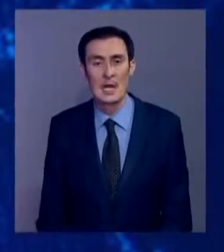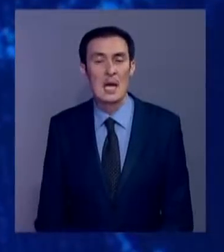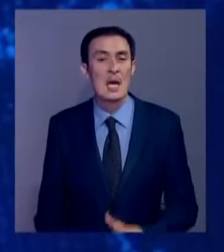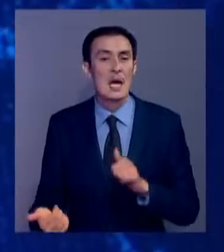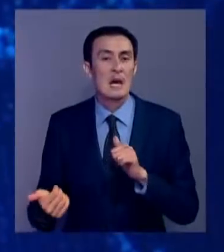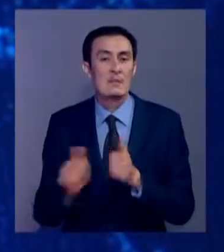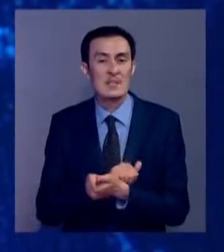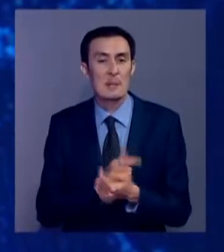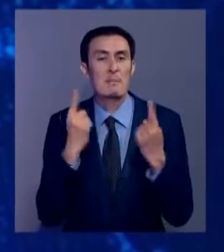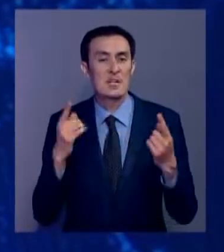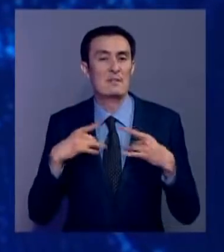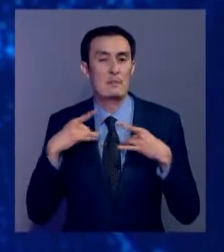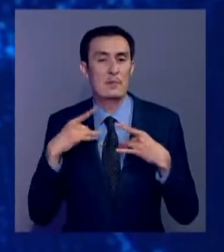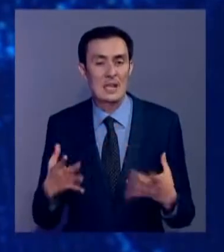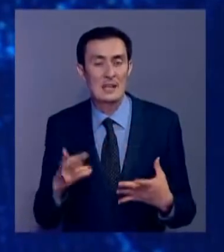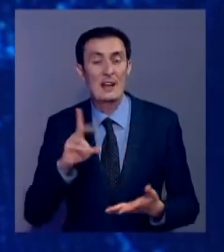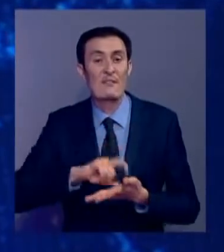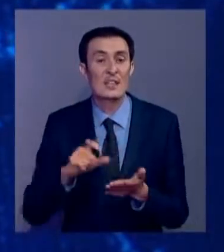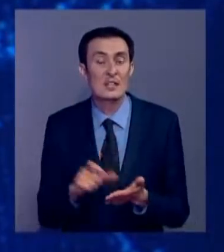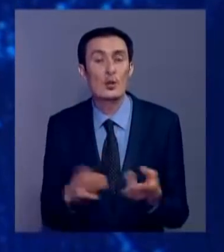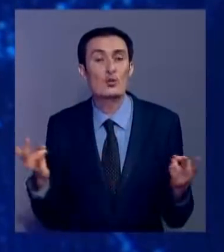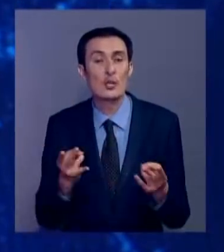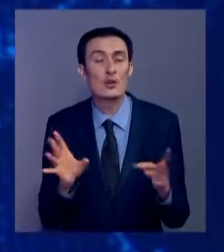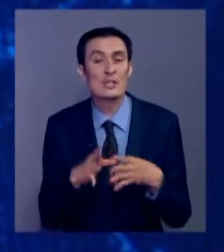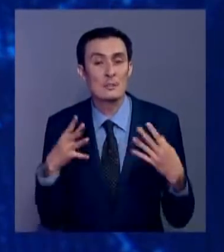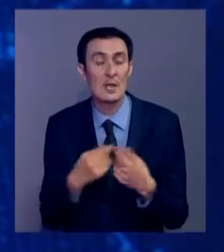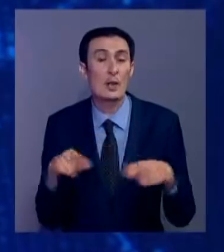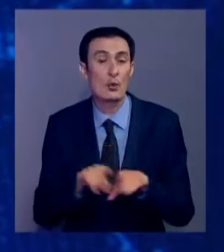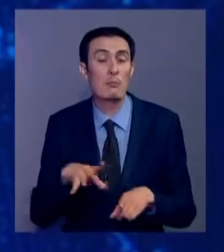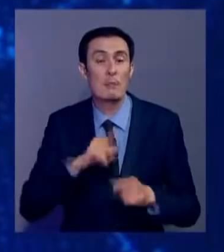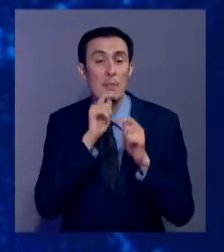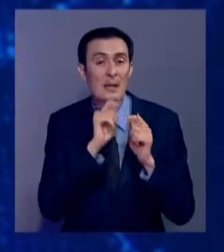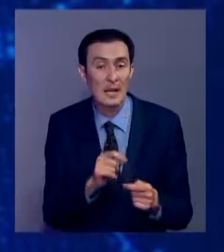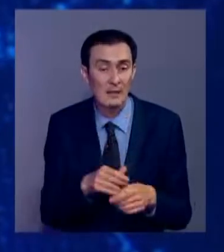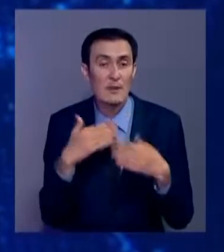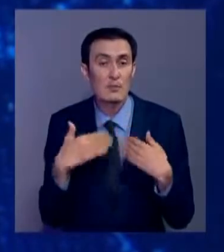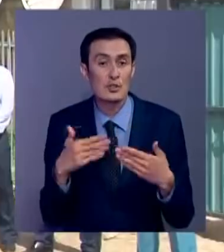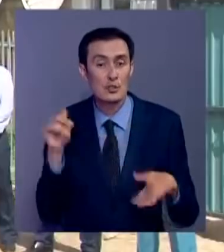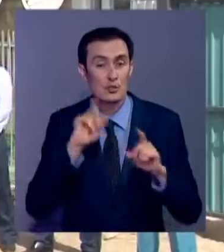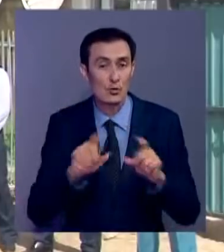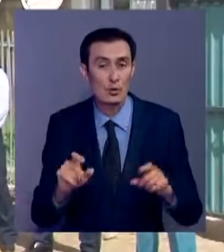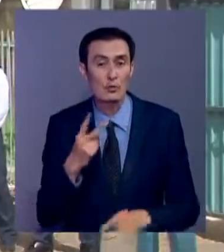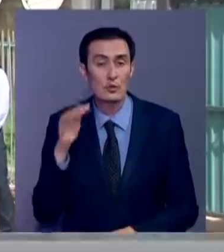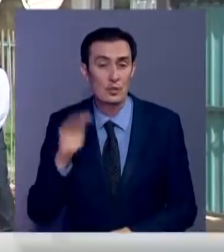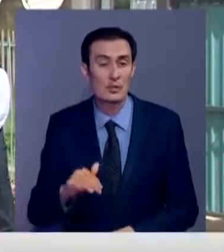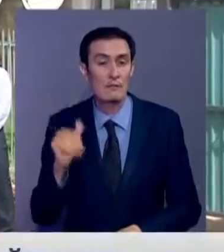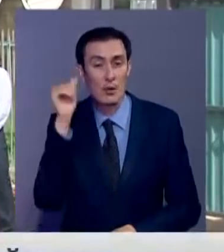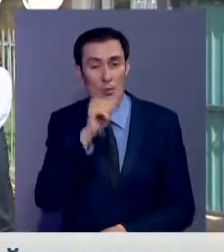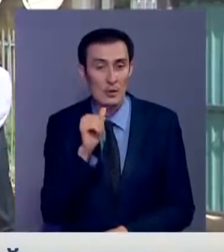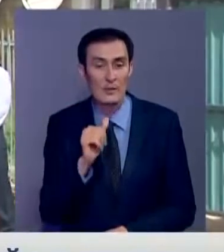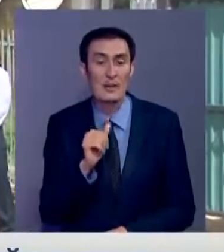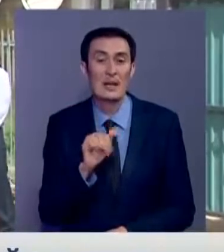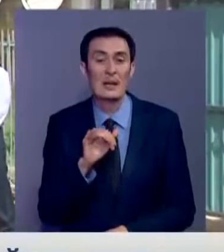Вместо пышного праздника – квартира нуждающейся семьи. Такой подарок сделали выпускники школ 2000 года